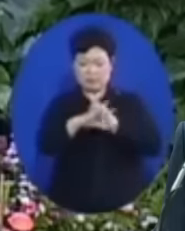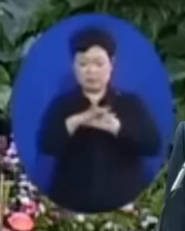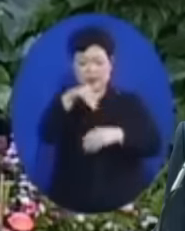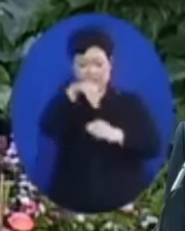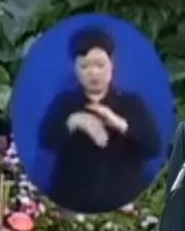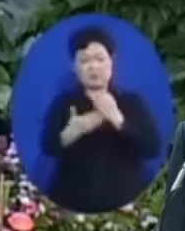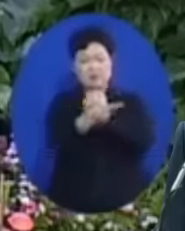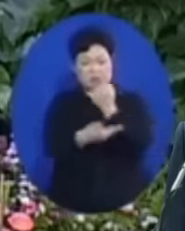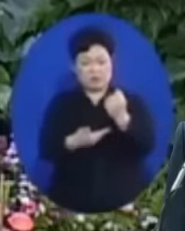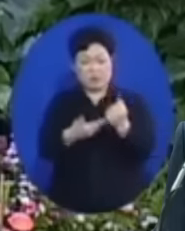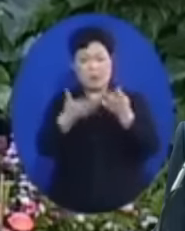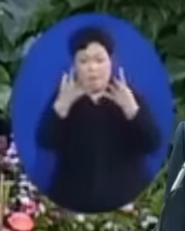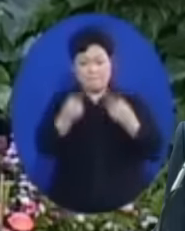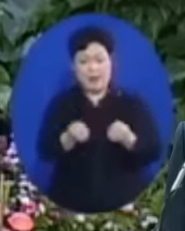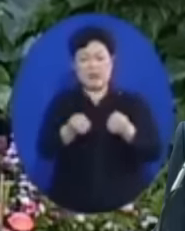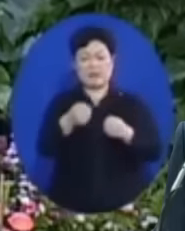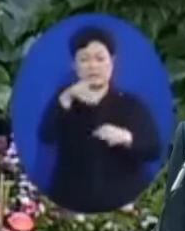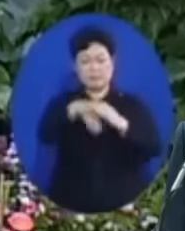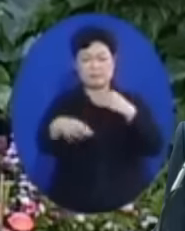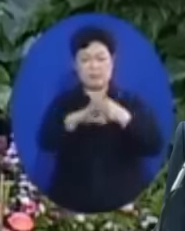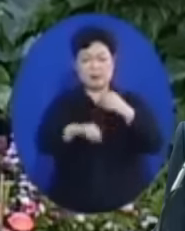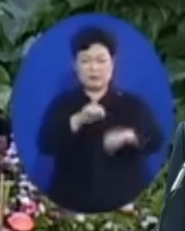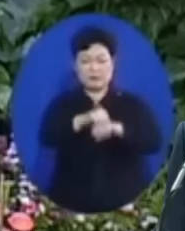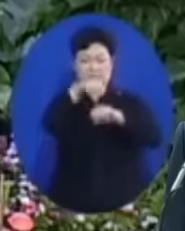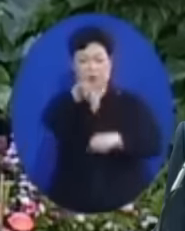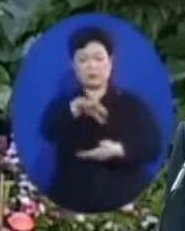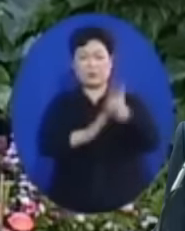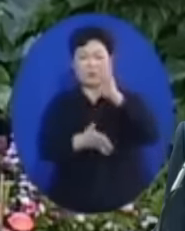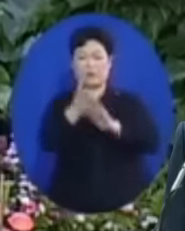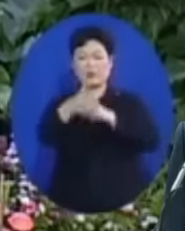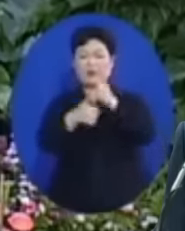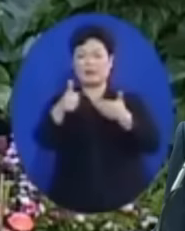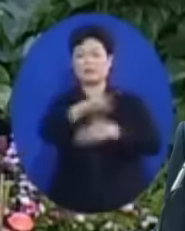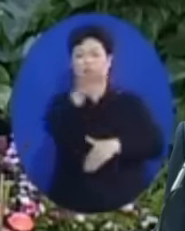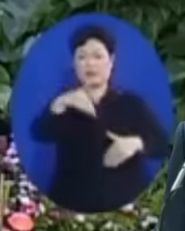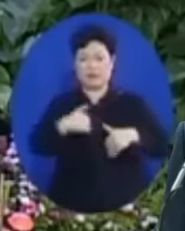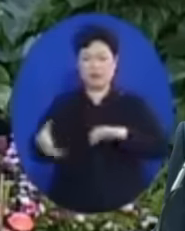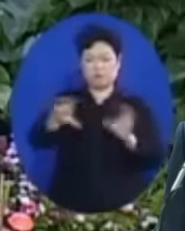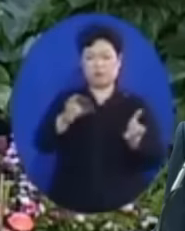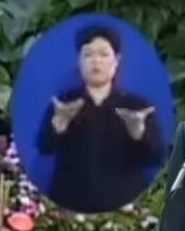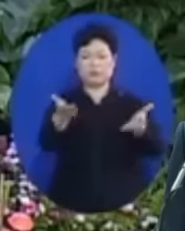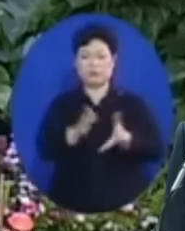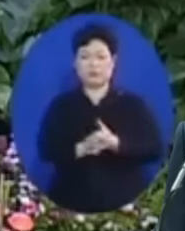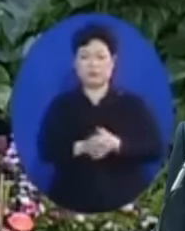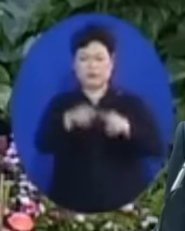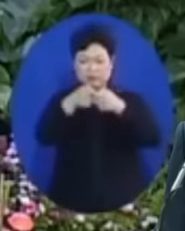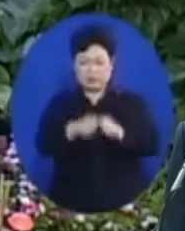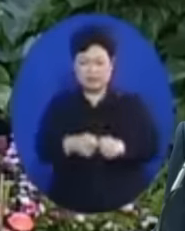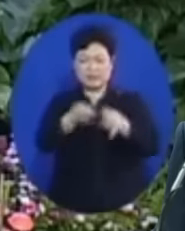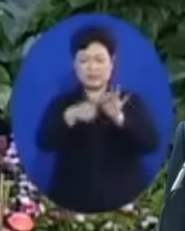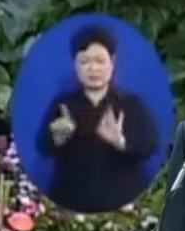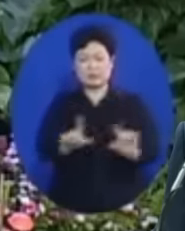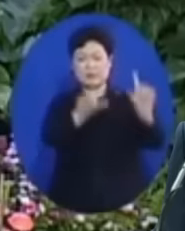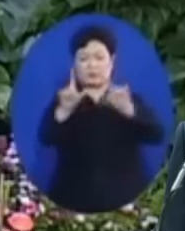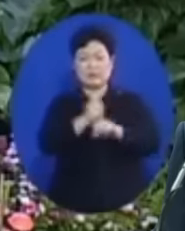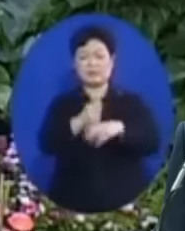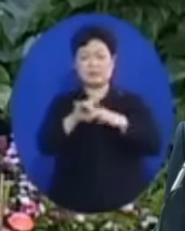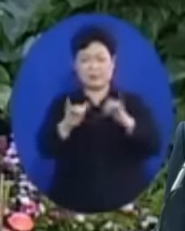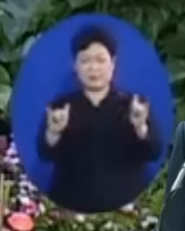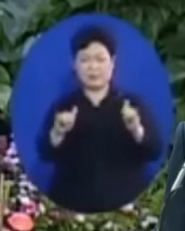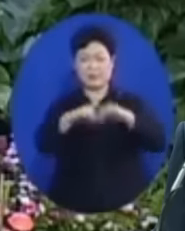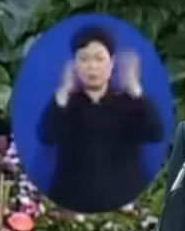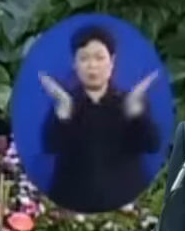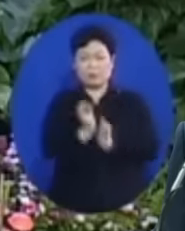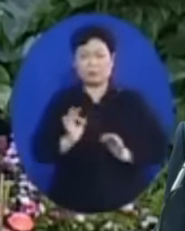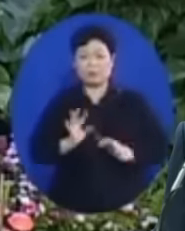거두고 많이 심으면 쌓을 것이 없도록 하나님이 우리에게 부어주시는 것입니다. 철저하게 11조 생활을 하는 사람은